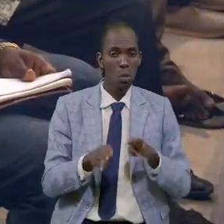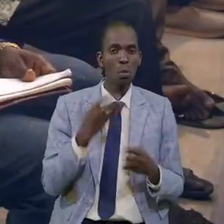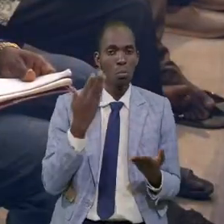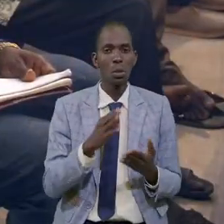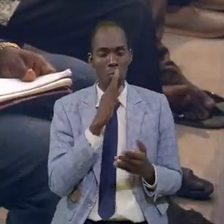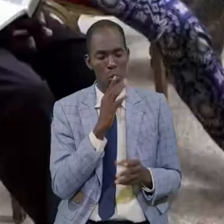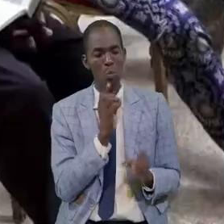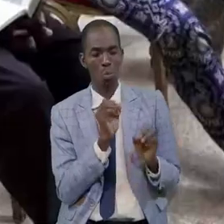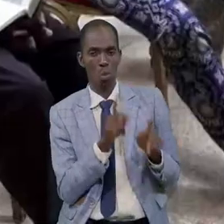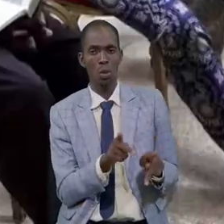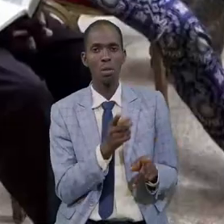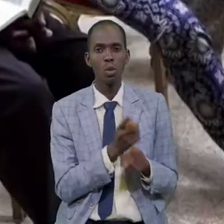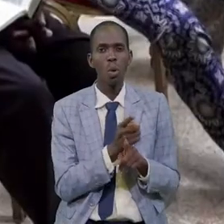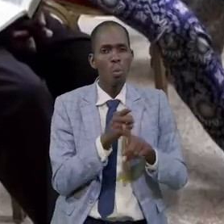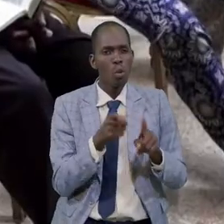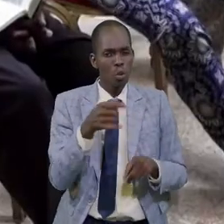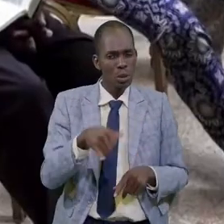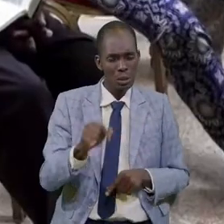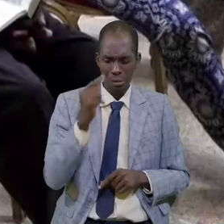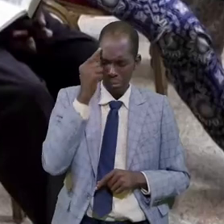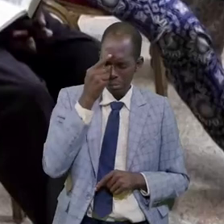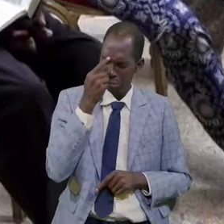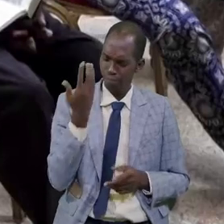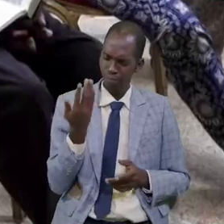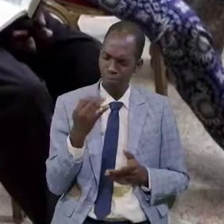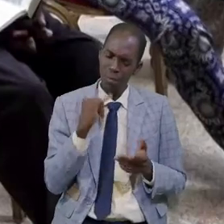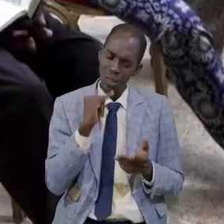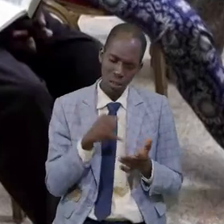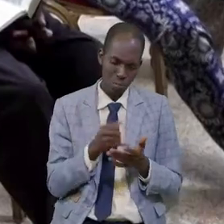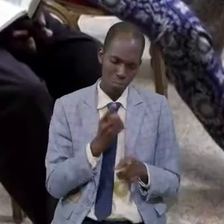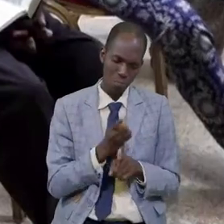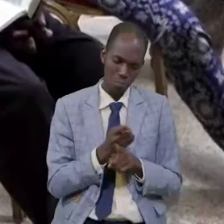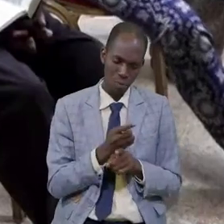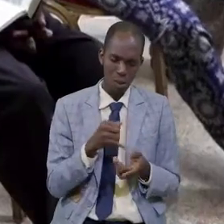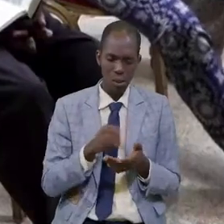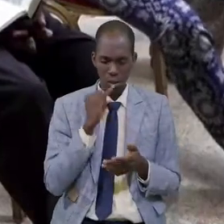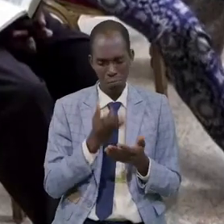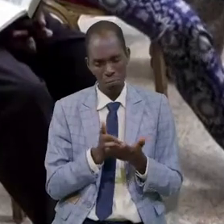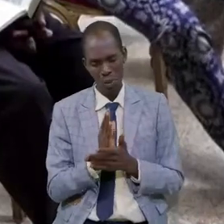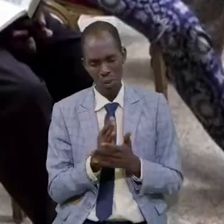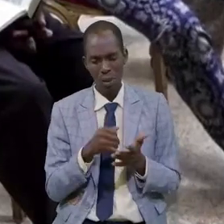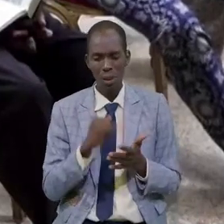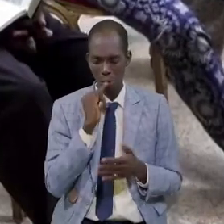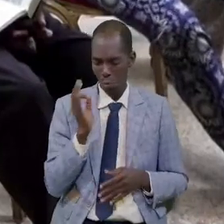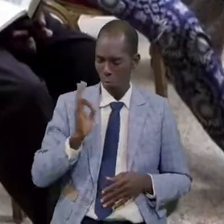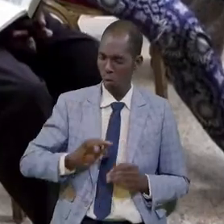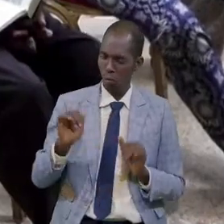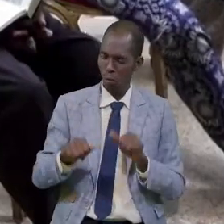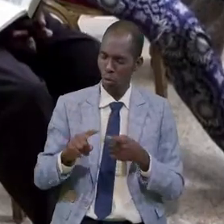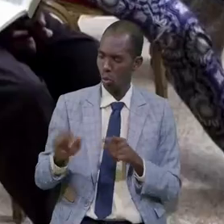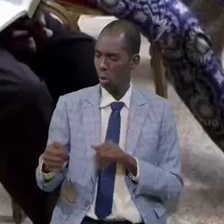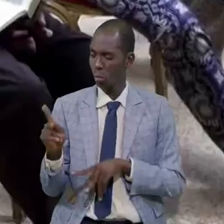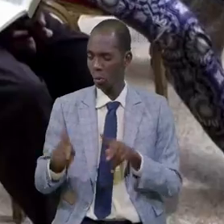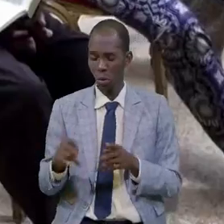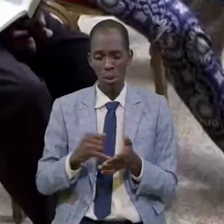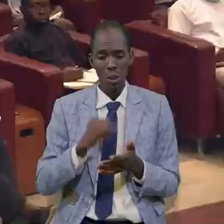toutes vos actions peuvent ne pas être condamnées, mais vous considérez, est-ce que c'est bon, est-ce que c'est approprié, est-ce que c'est profitable, est-ce